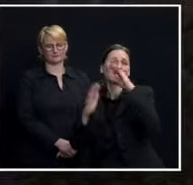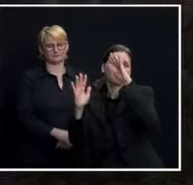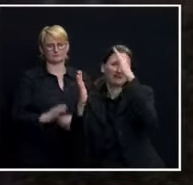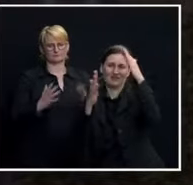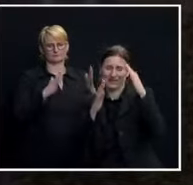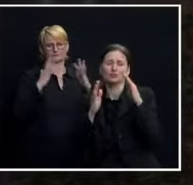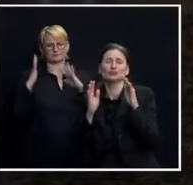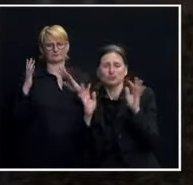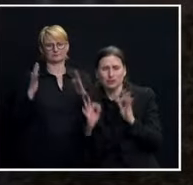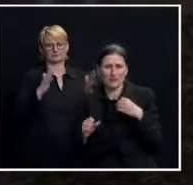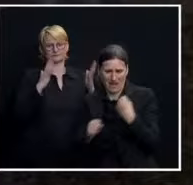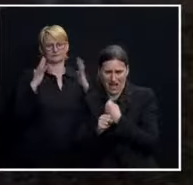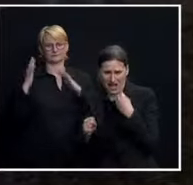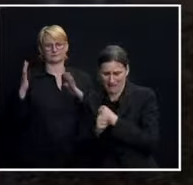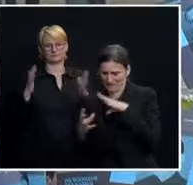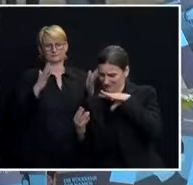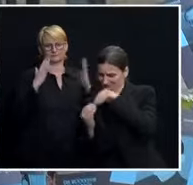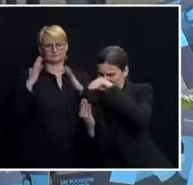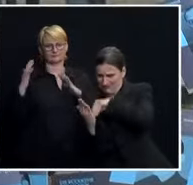schlimme Arbeit. Ja.